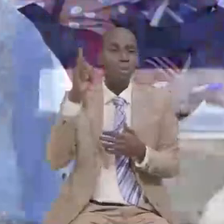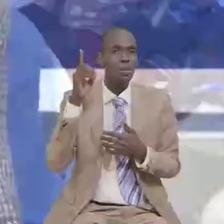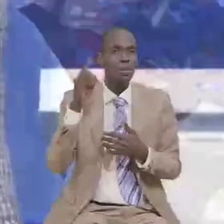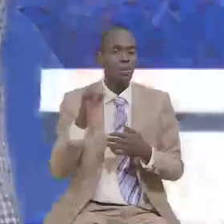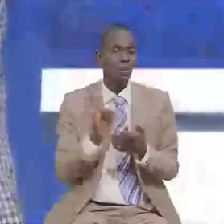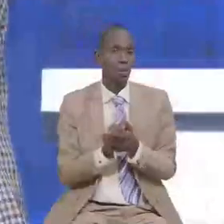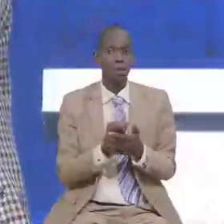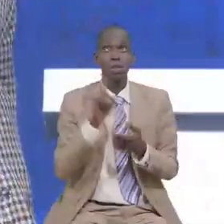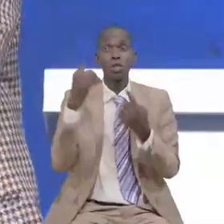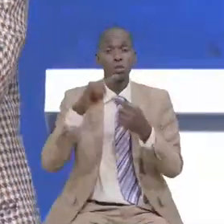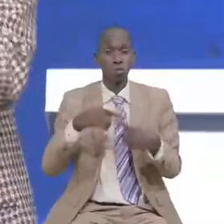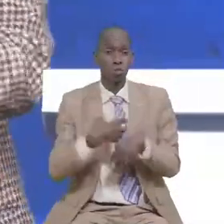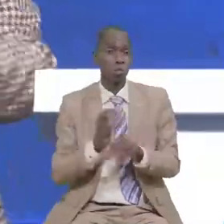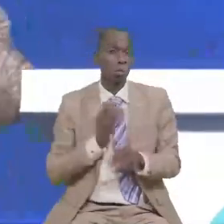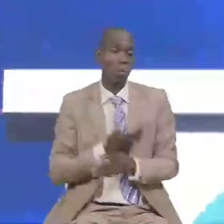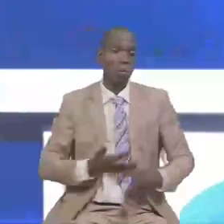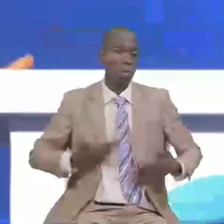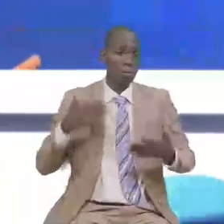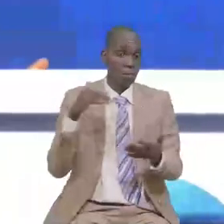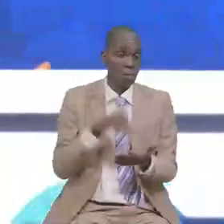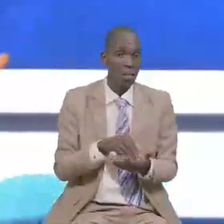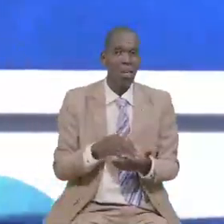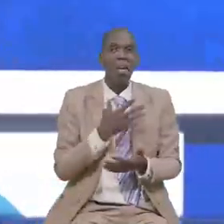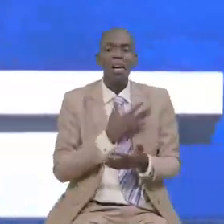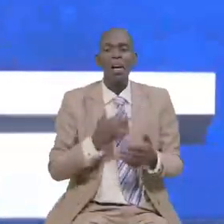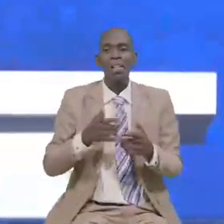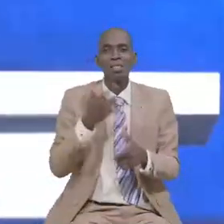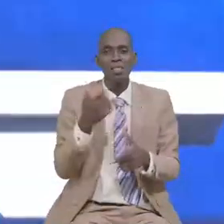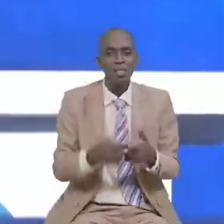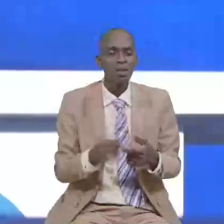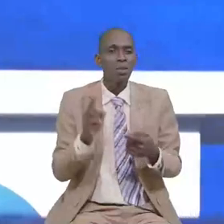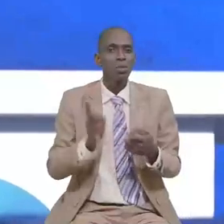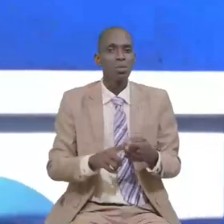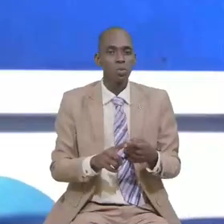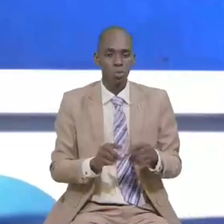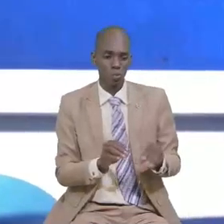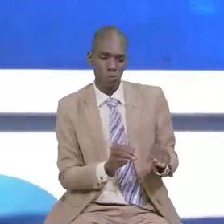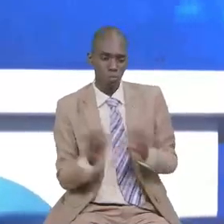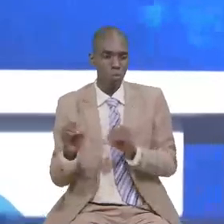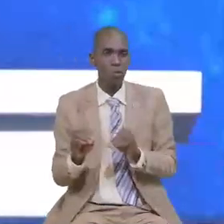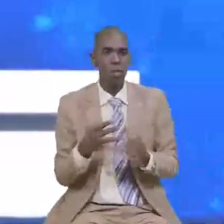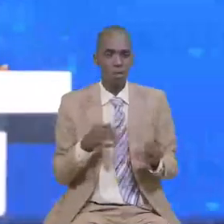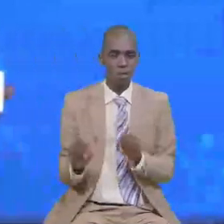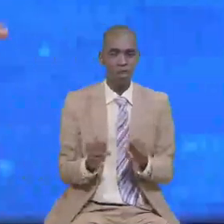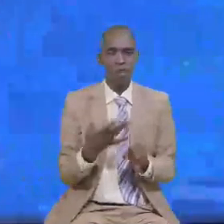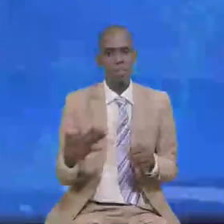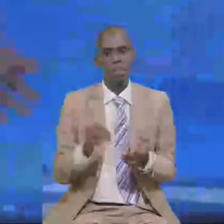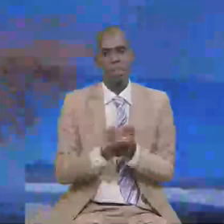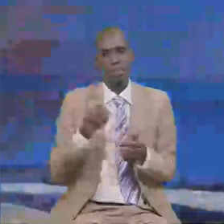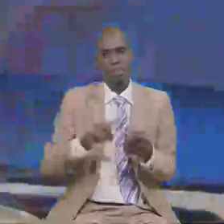il entre dans le temple de notre corps et va commencer à secouer ce qui doit être